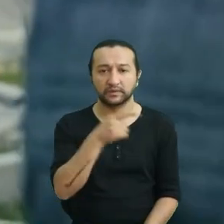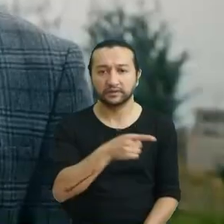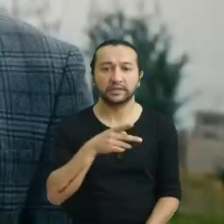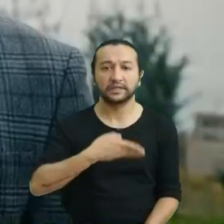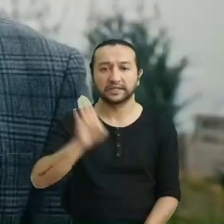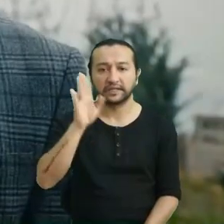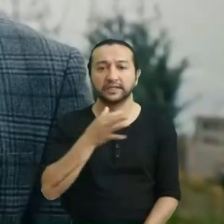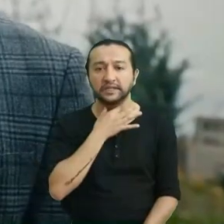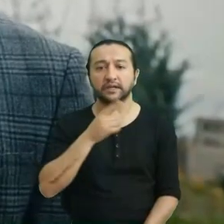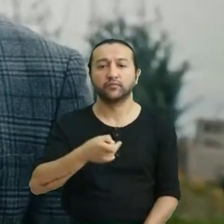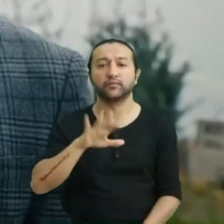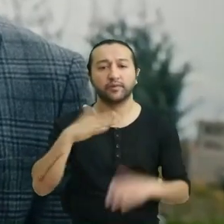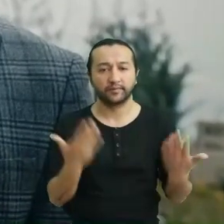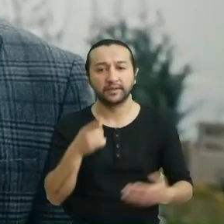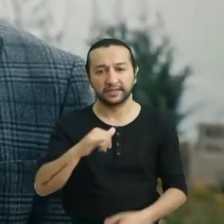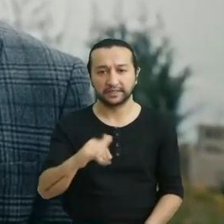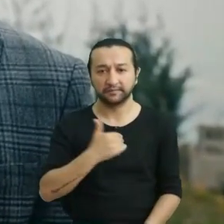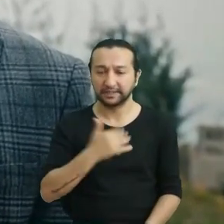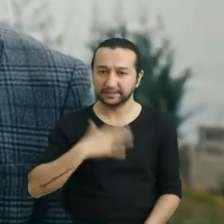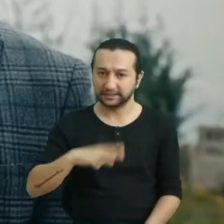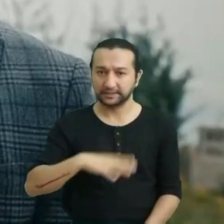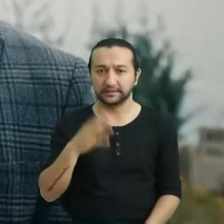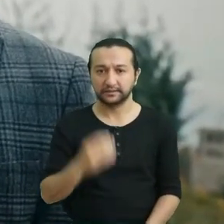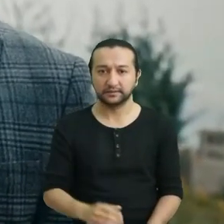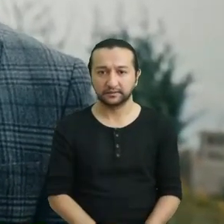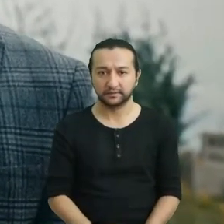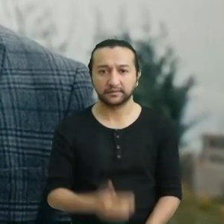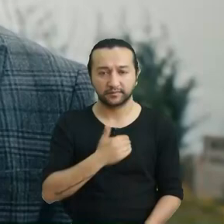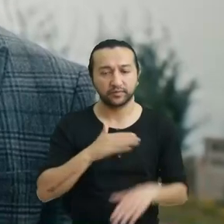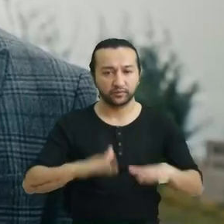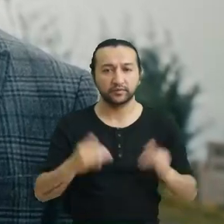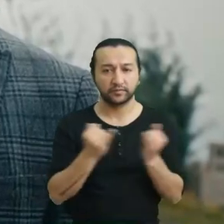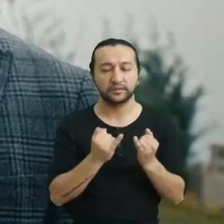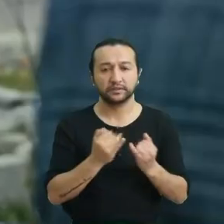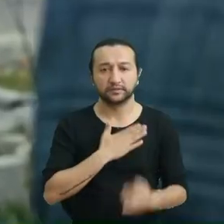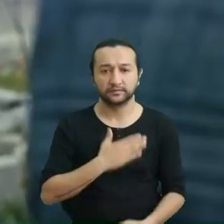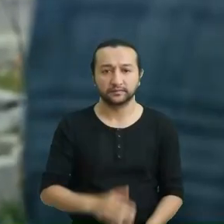bulamam. Ama yanında birini istersen... Ben buradayım